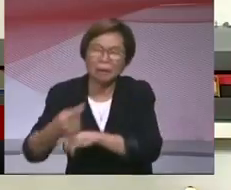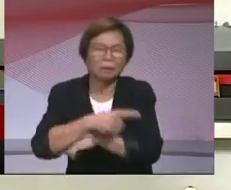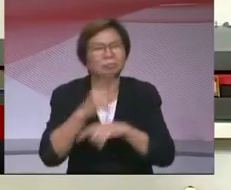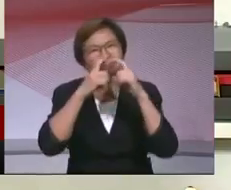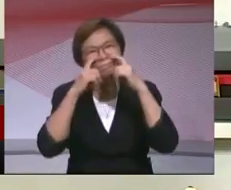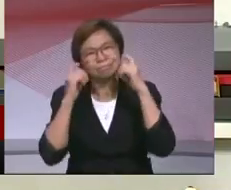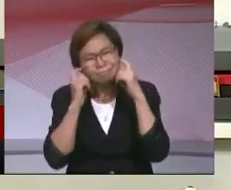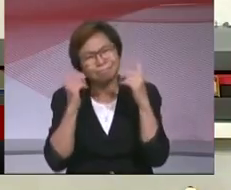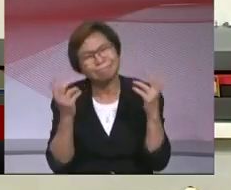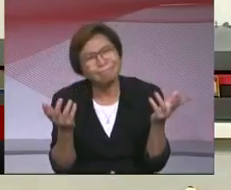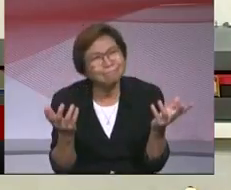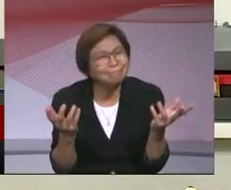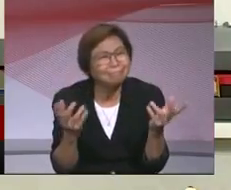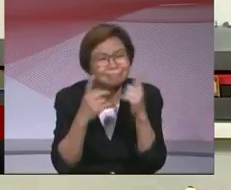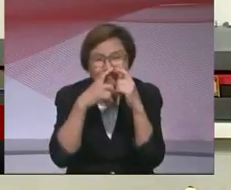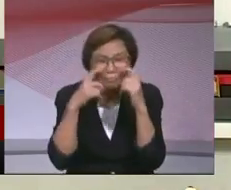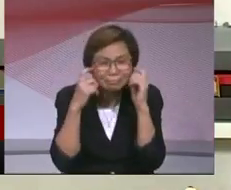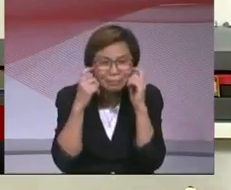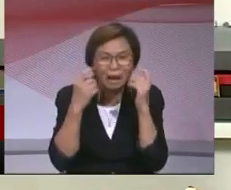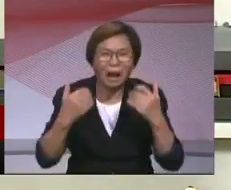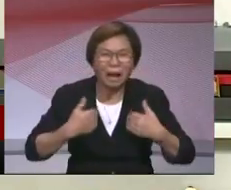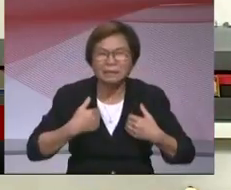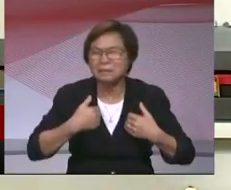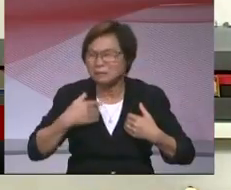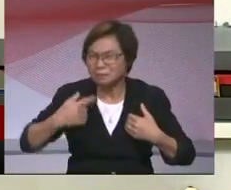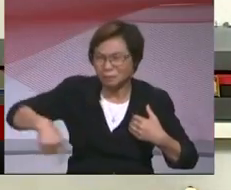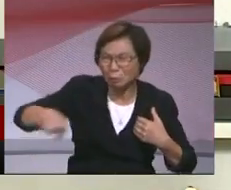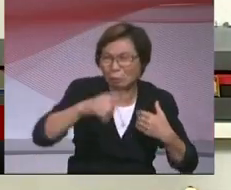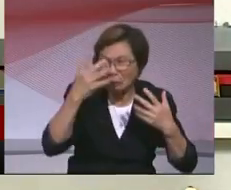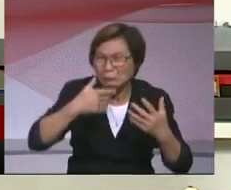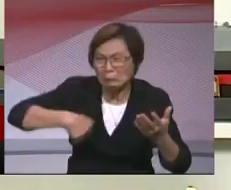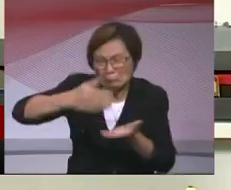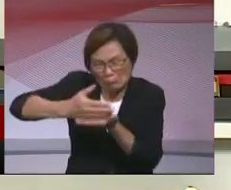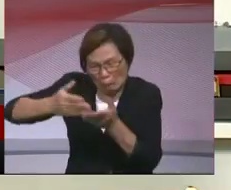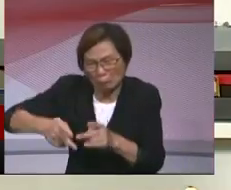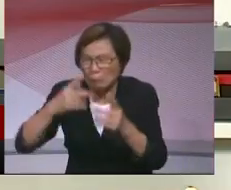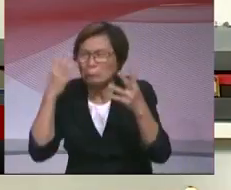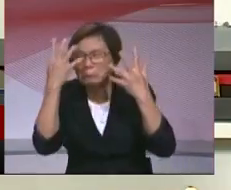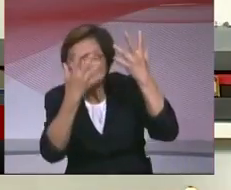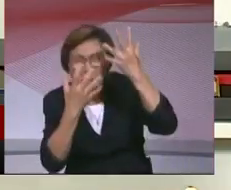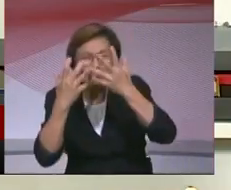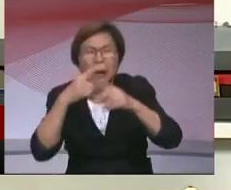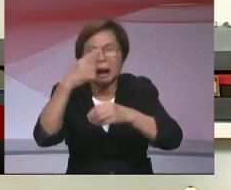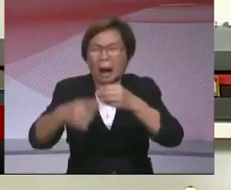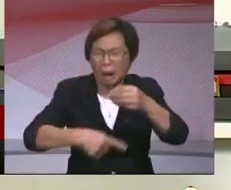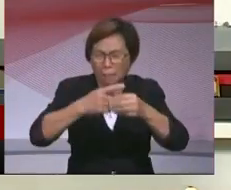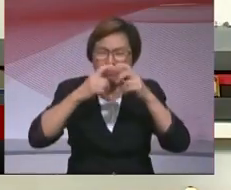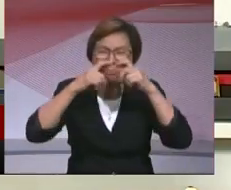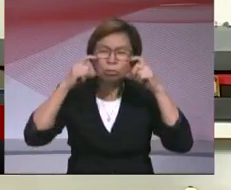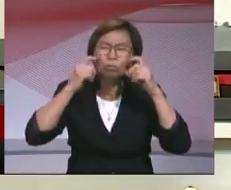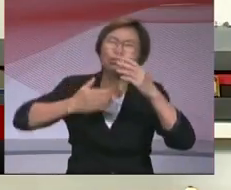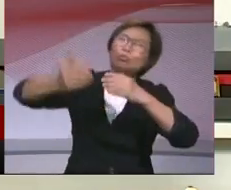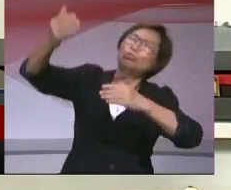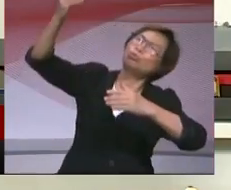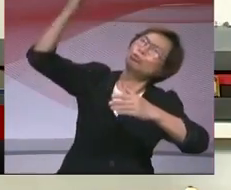Pelitup muka, ya, mungkin ini ada yang confuse lagi tentang pelitup muka. Seperti yang saya dulu